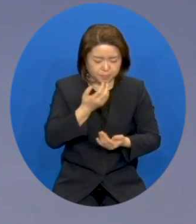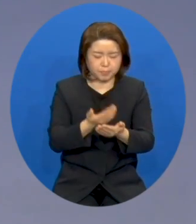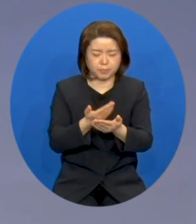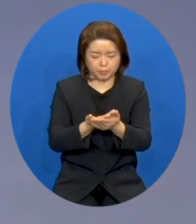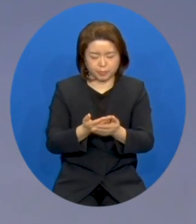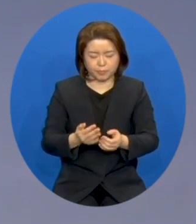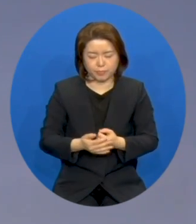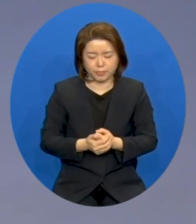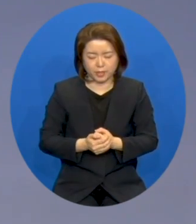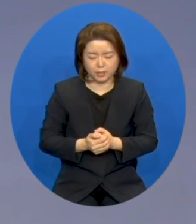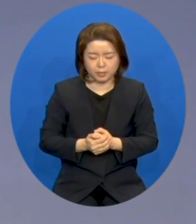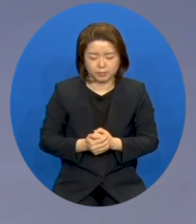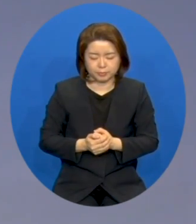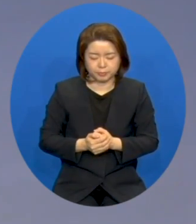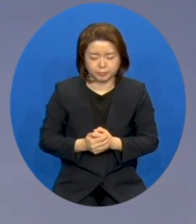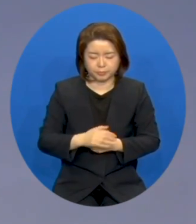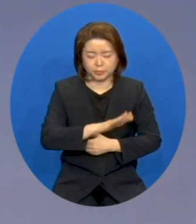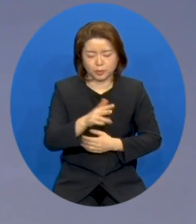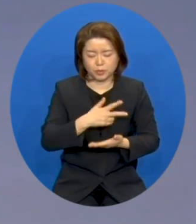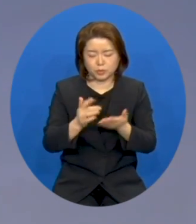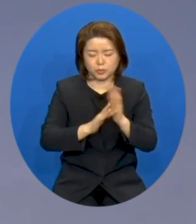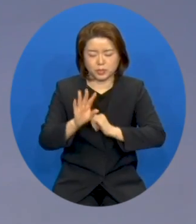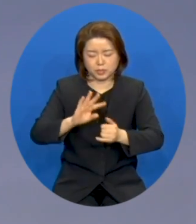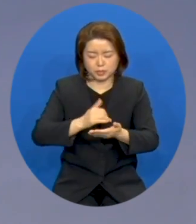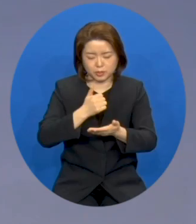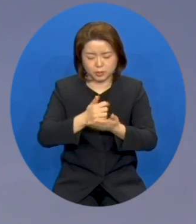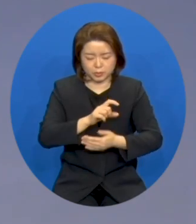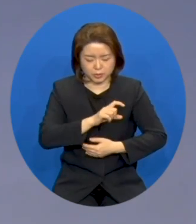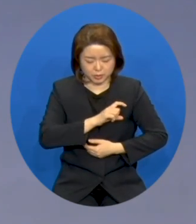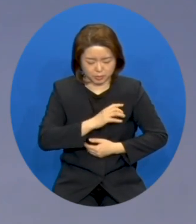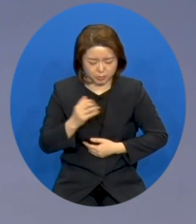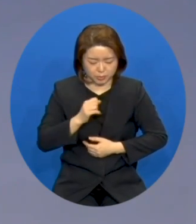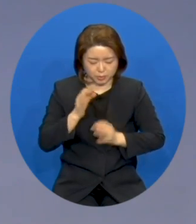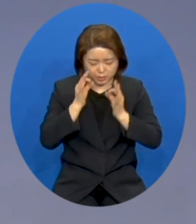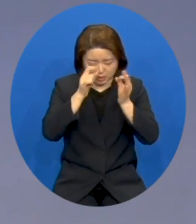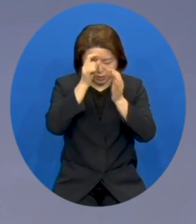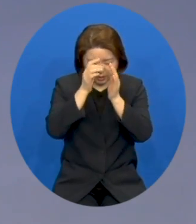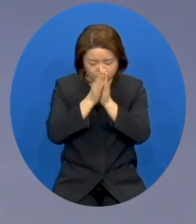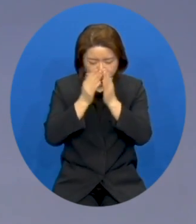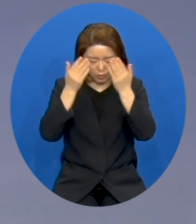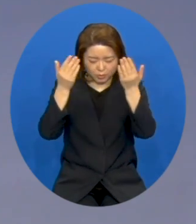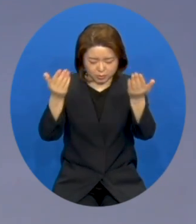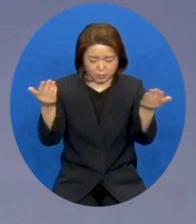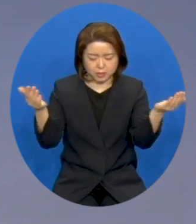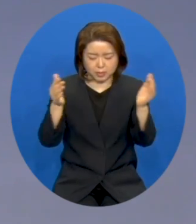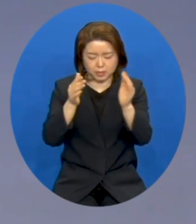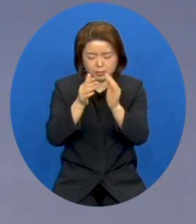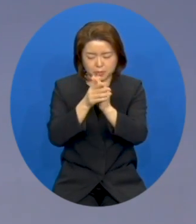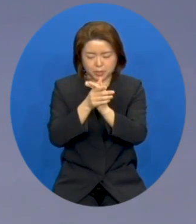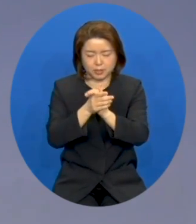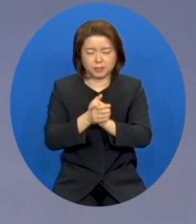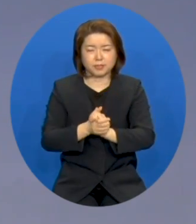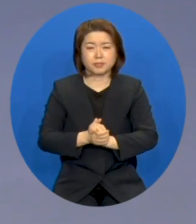주옵소서. 우리 주 예수 그리스도 이름으로 간절히 기도합니다. 아멘.